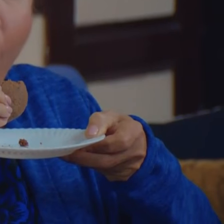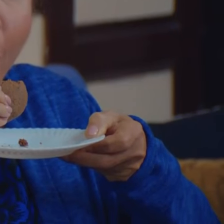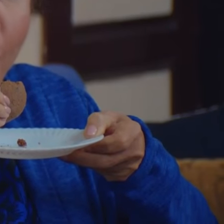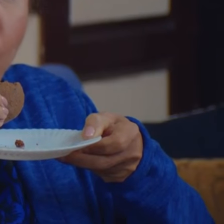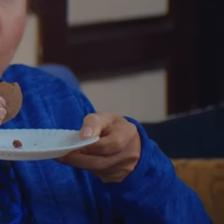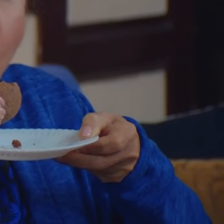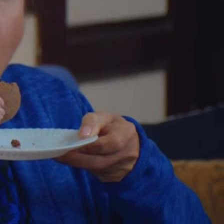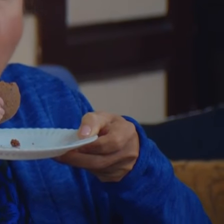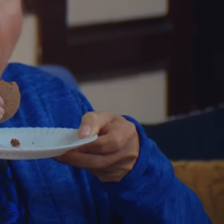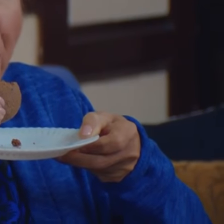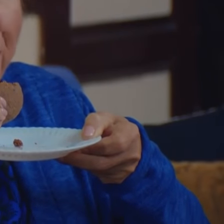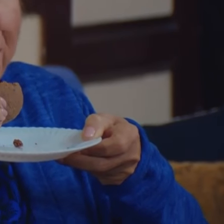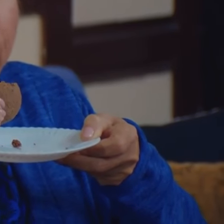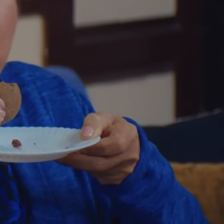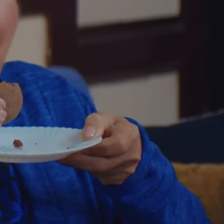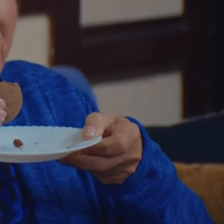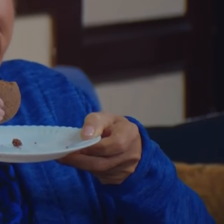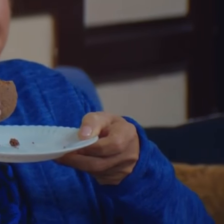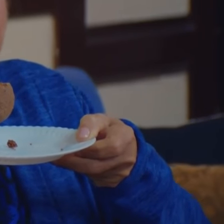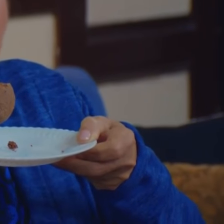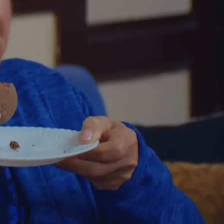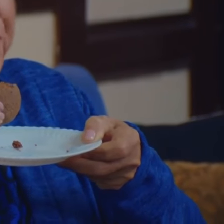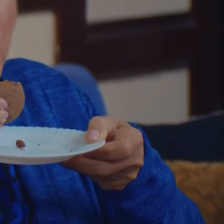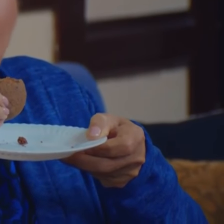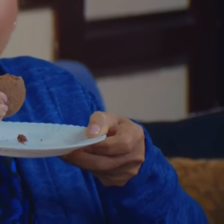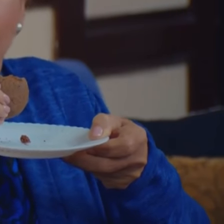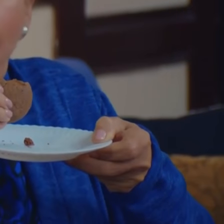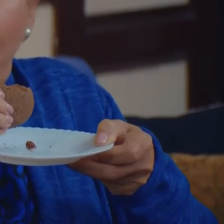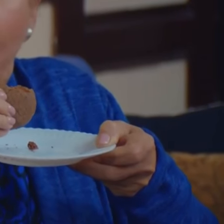Tabağı altına koyup kurabiyeden ısırdı.